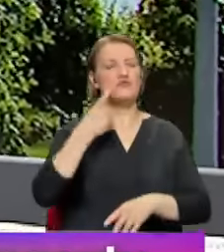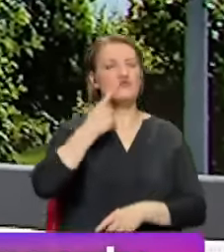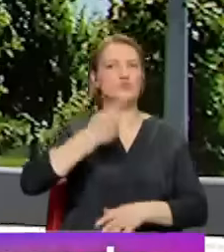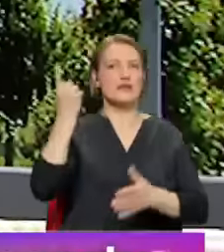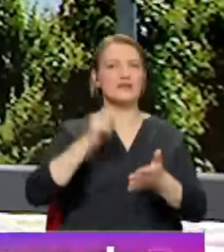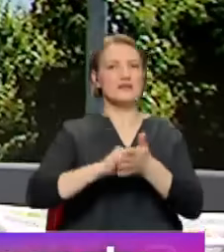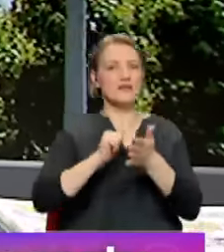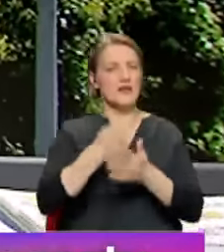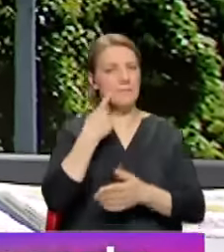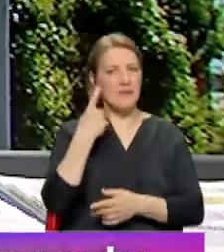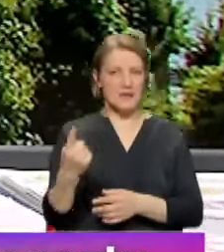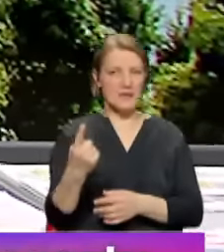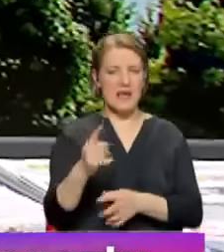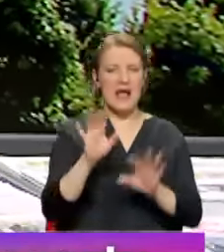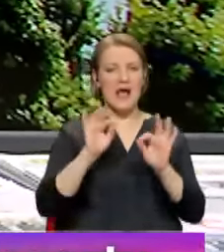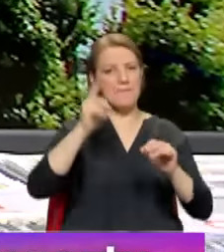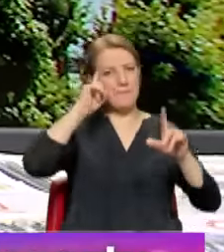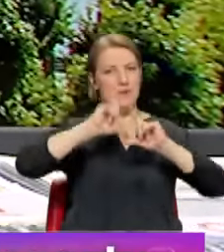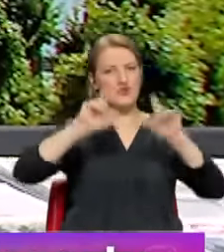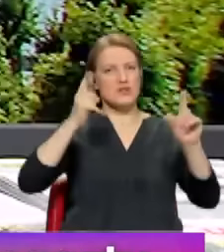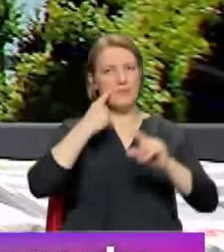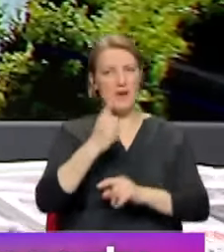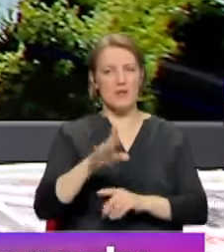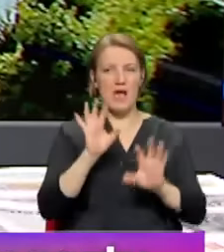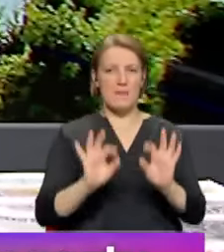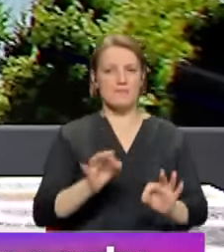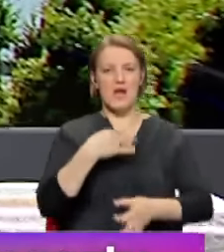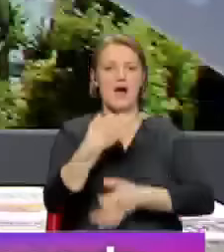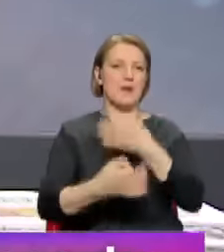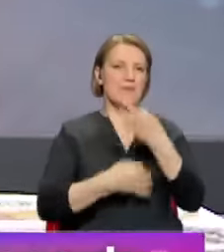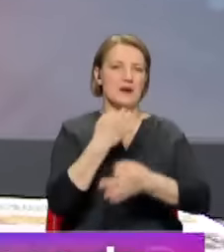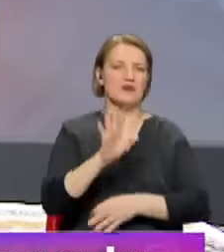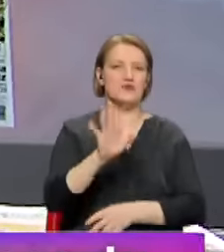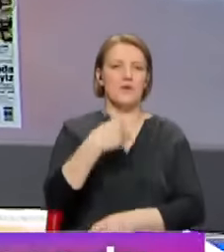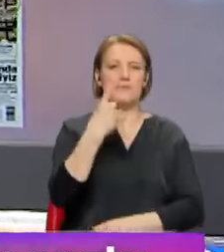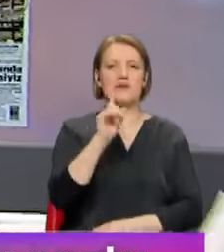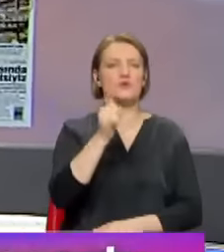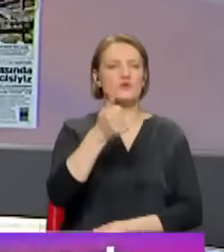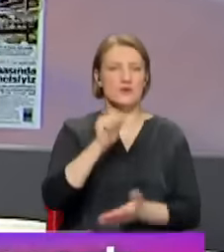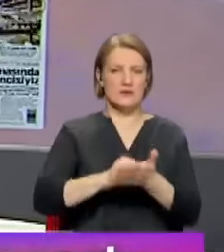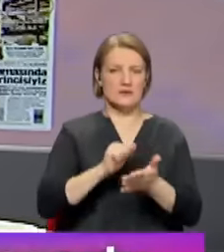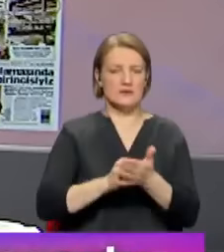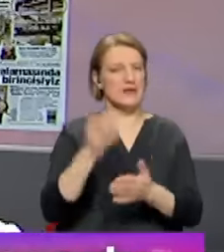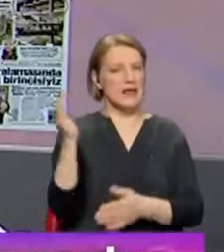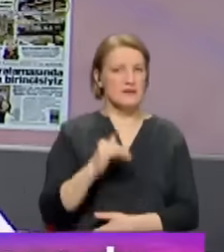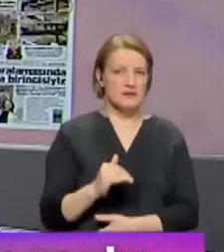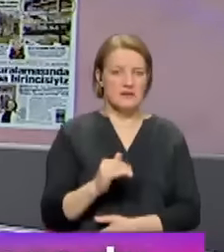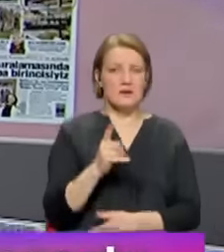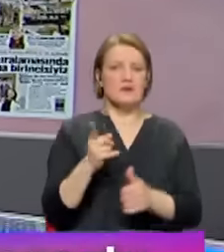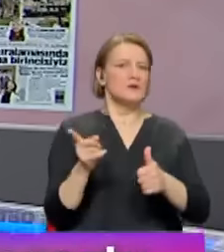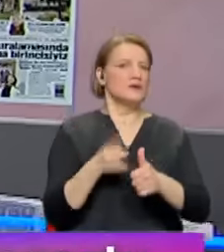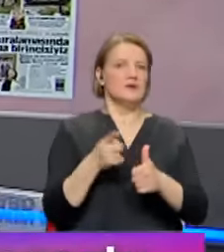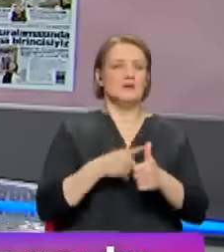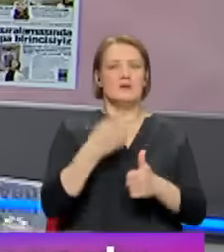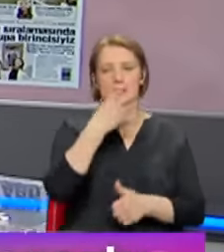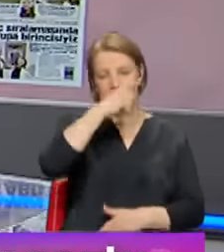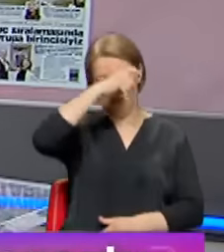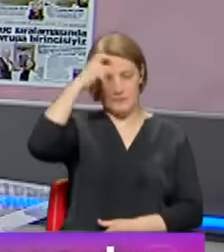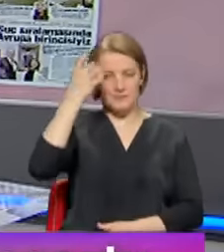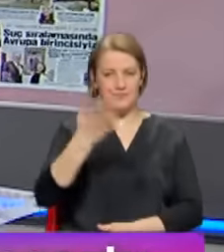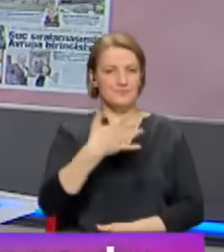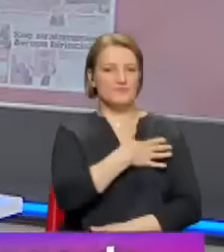Gazetesi'ne de dönüp bakalım. Hem manşetine bakalım hem de haberlerine, sonra Bir Gün Gazetesi'ne. Gelsin. Önceliğimiz emek